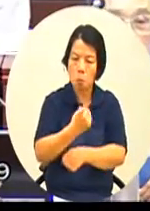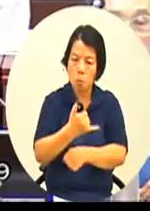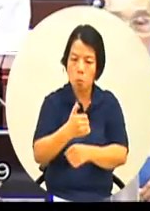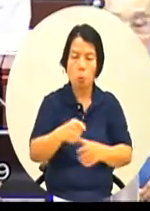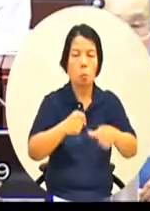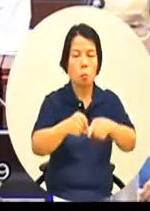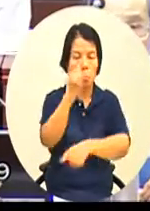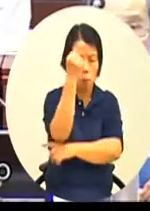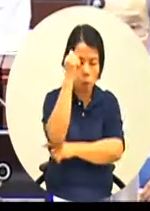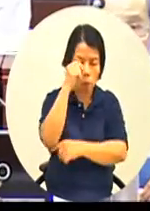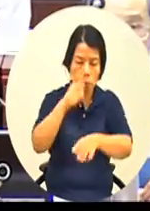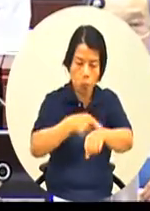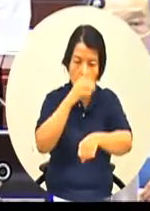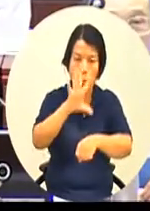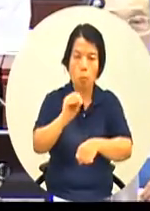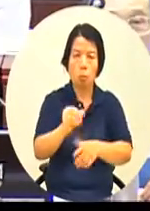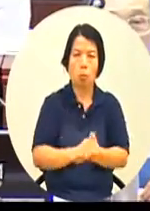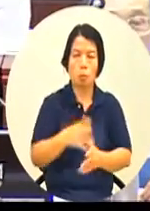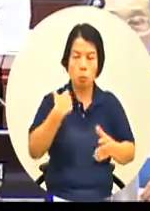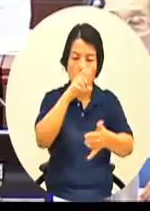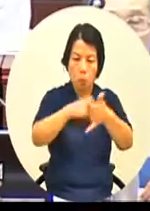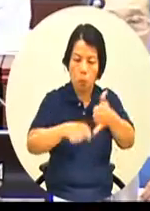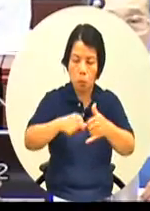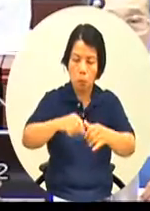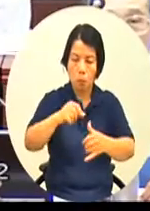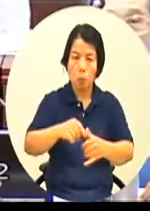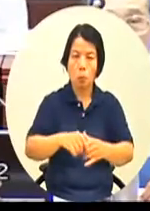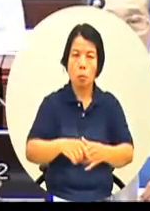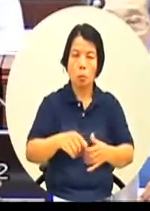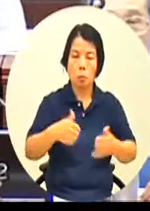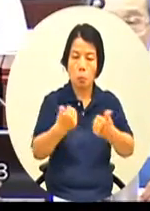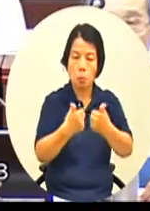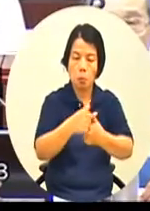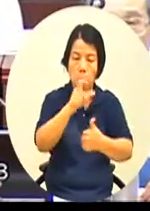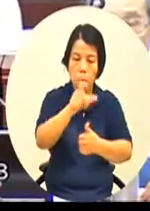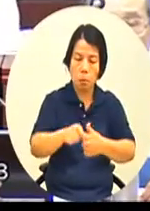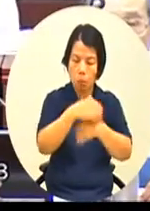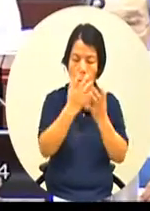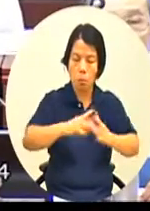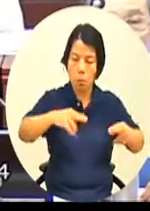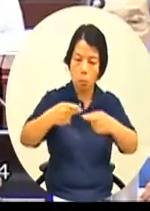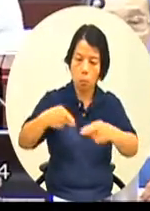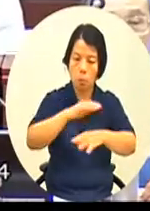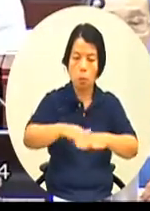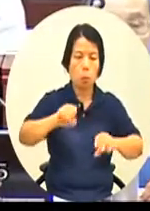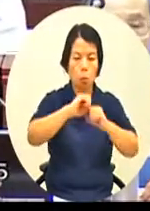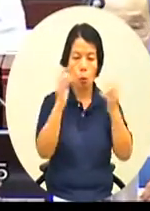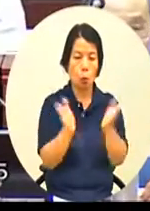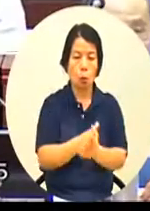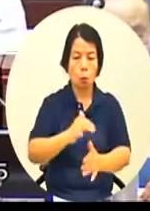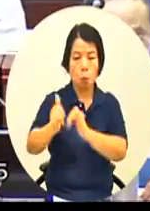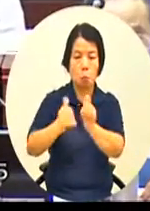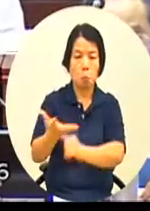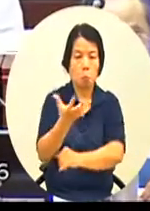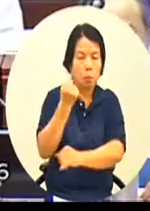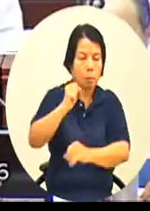性，然后那个议案会修正，所以等于是也不完全是市民决定，而是说在市民